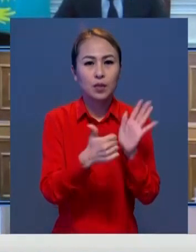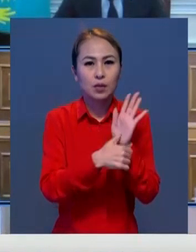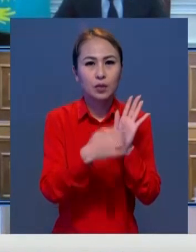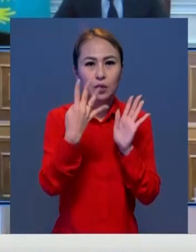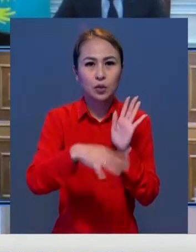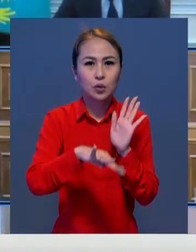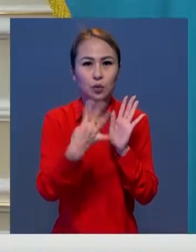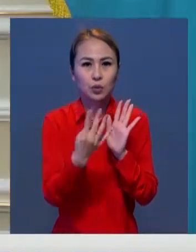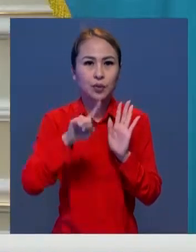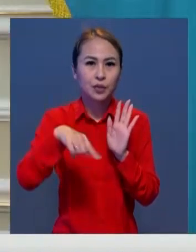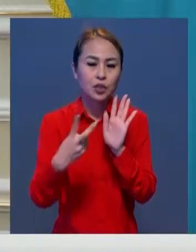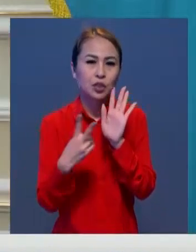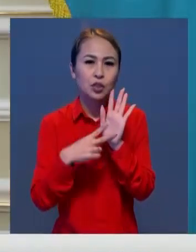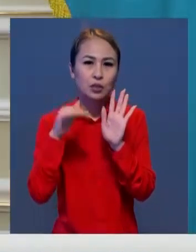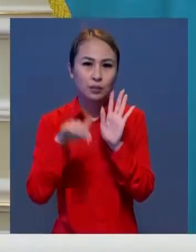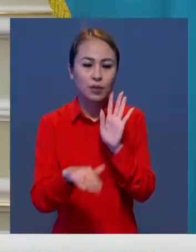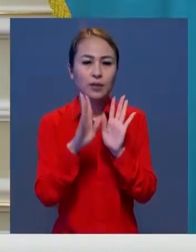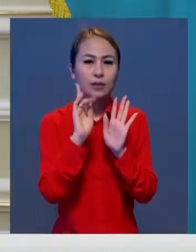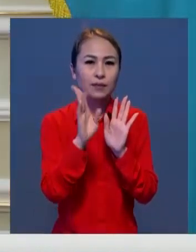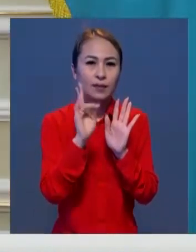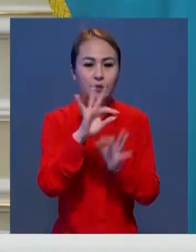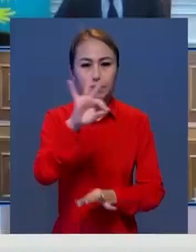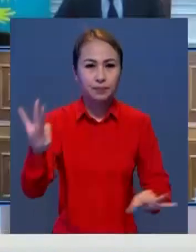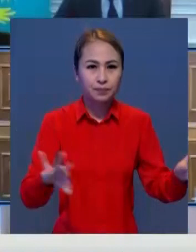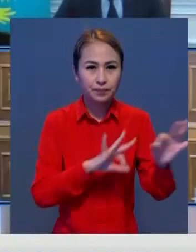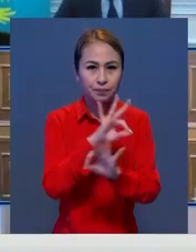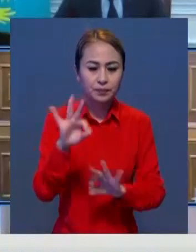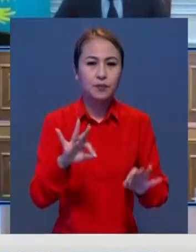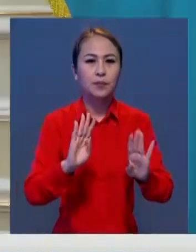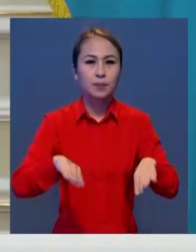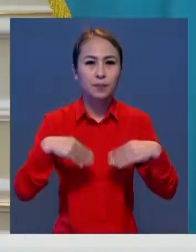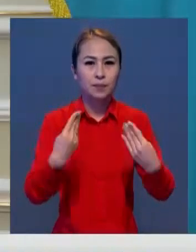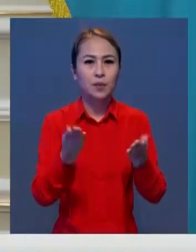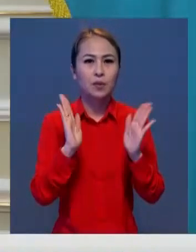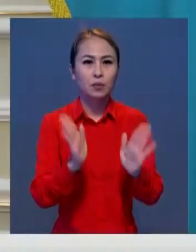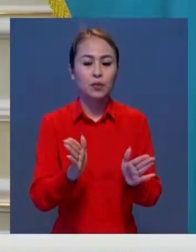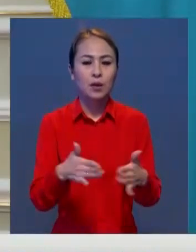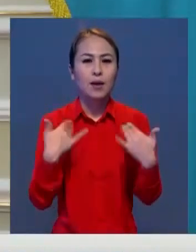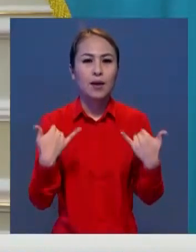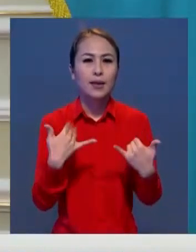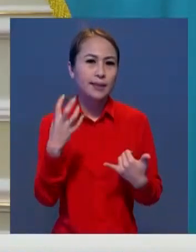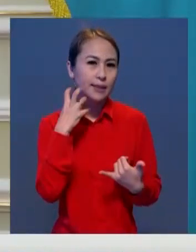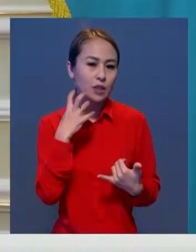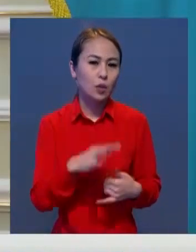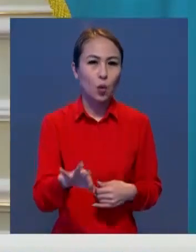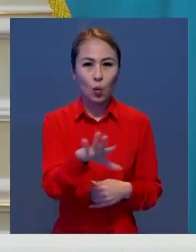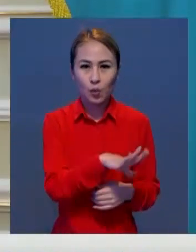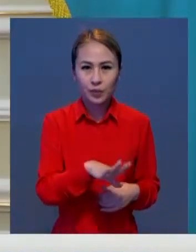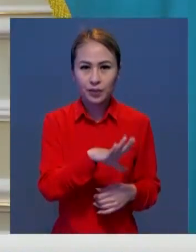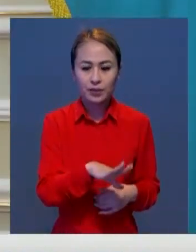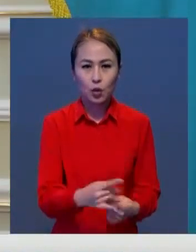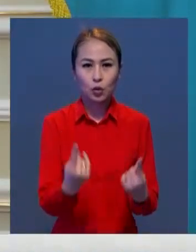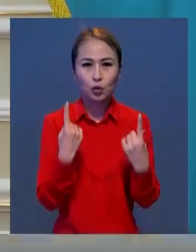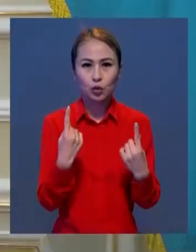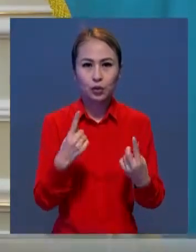644,7 мың квадрат метр шаршы үй беріледі деп. Қазір Қызылорда облысы